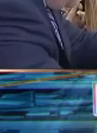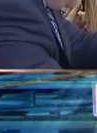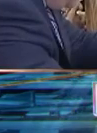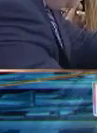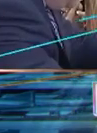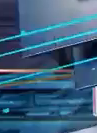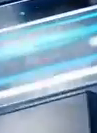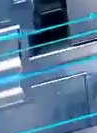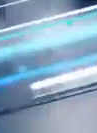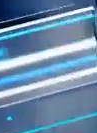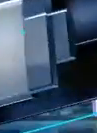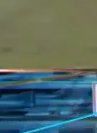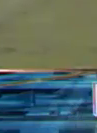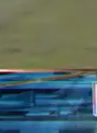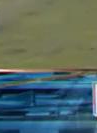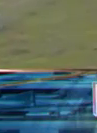сенімдімін.